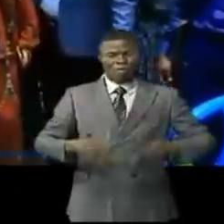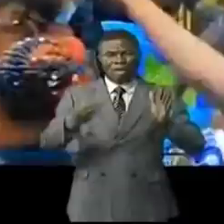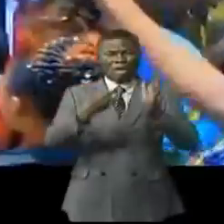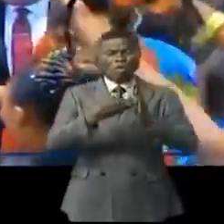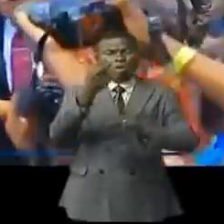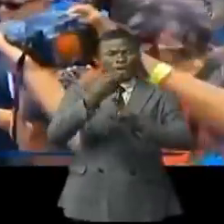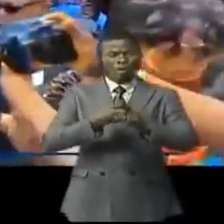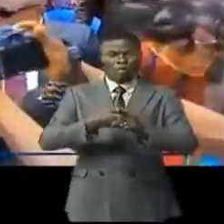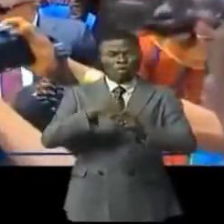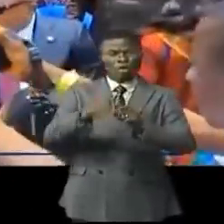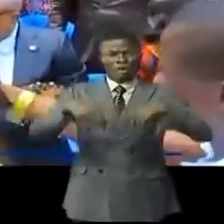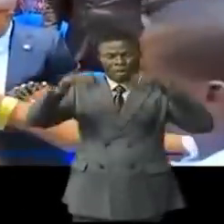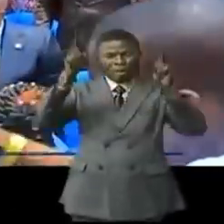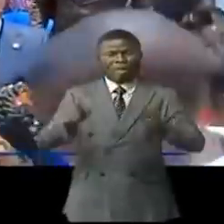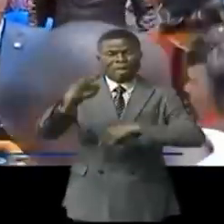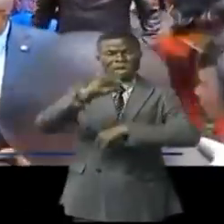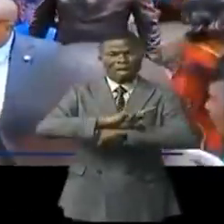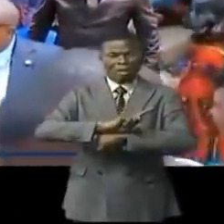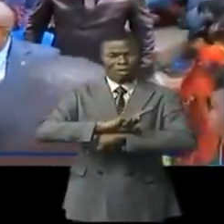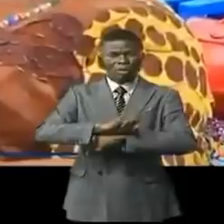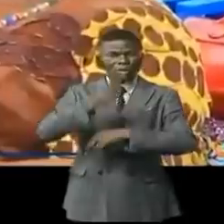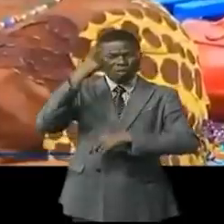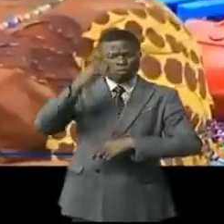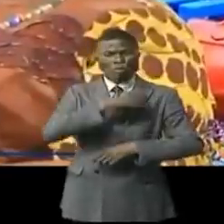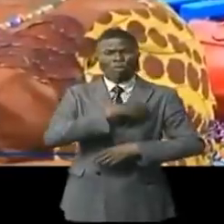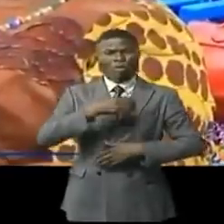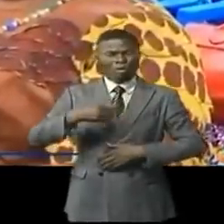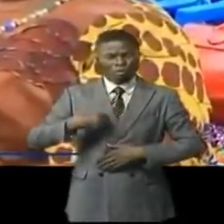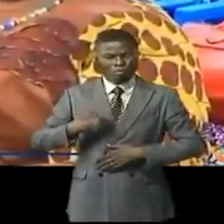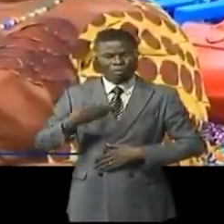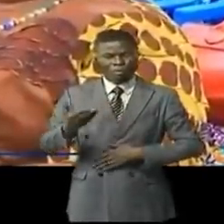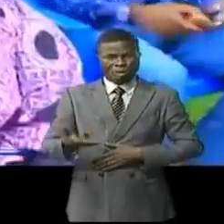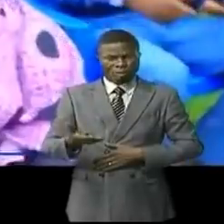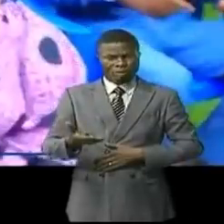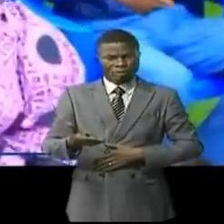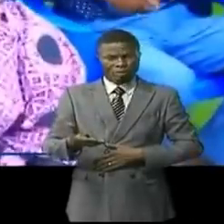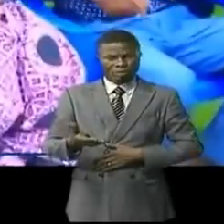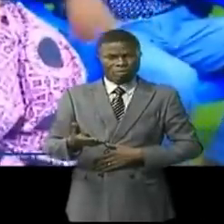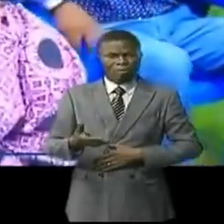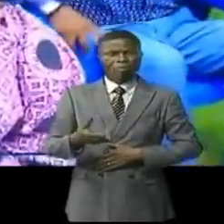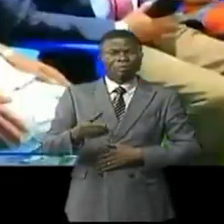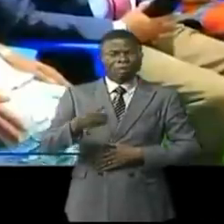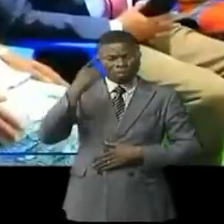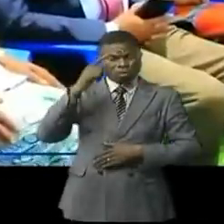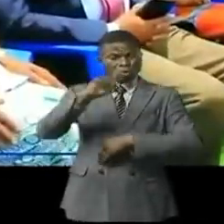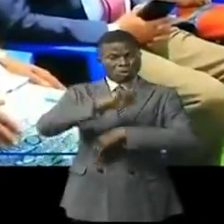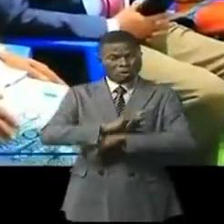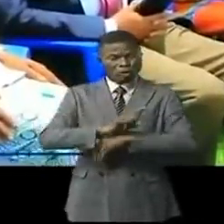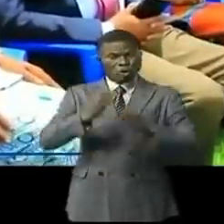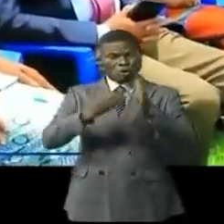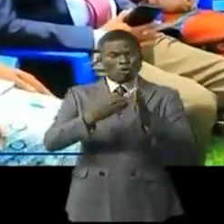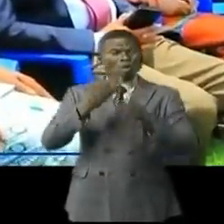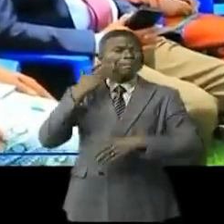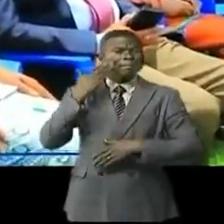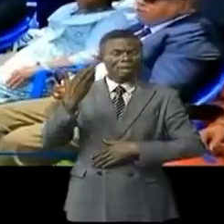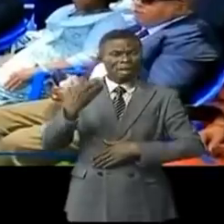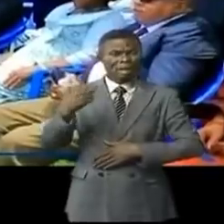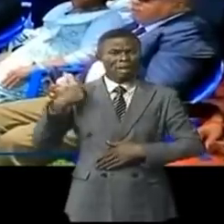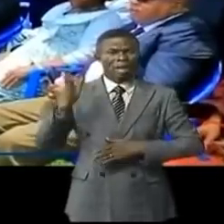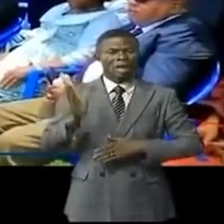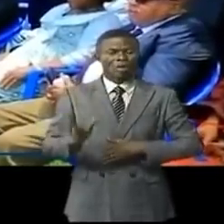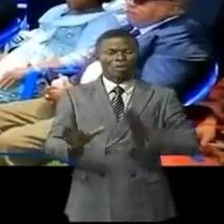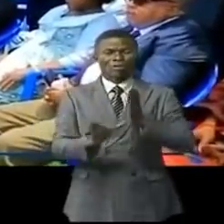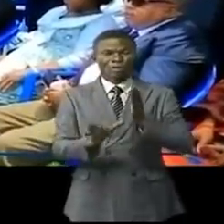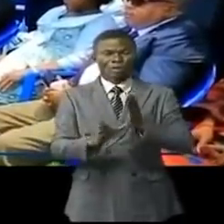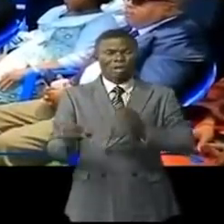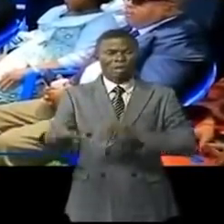chaque année la journée dédiée à la magnificence de la femme. En prélude de cette journée, le gouverneur intérimaire de la